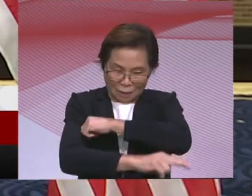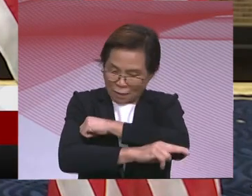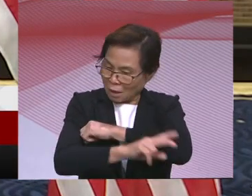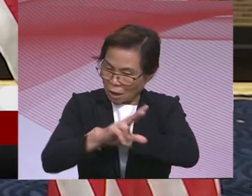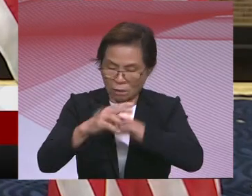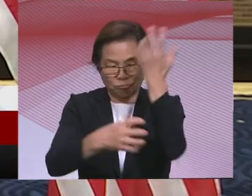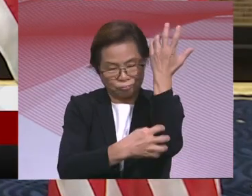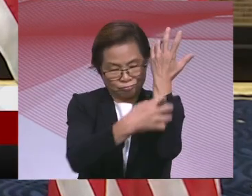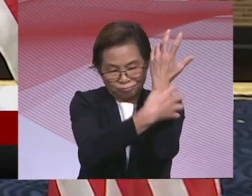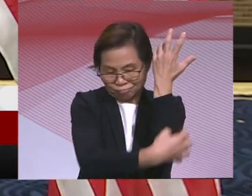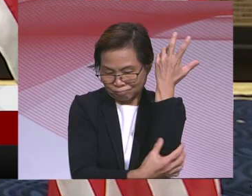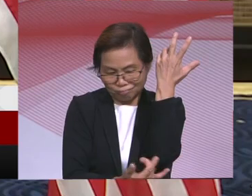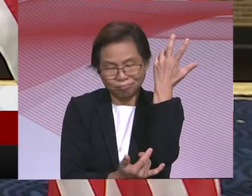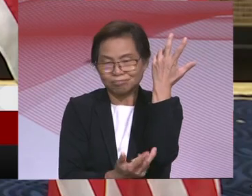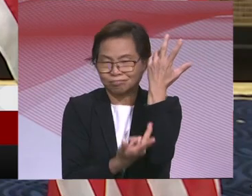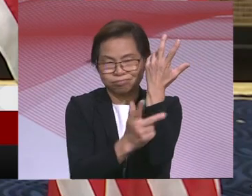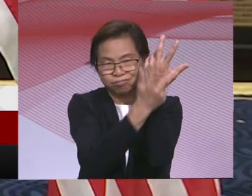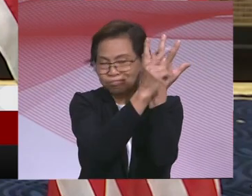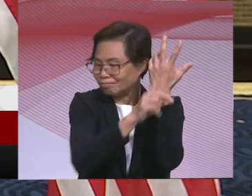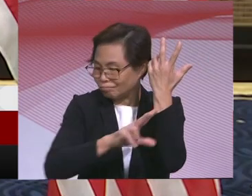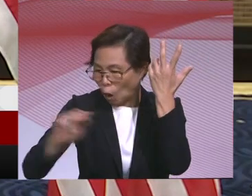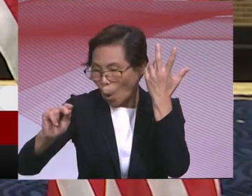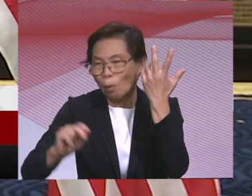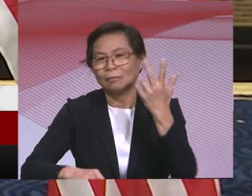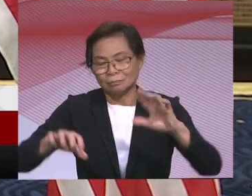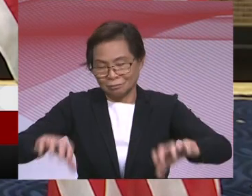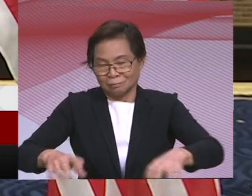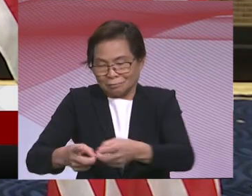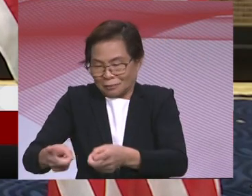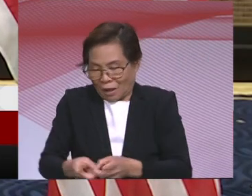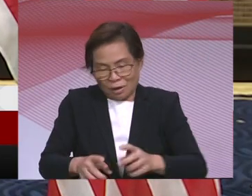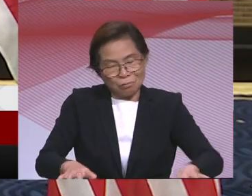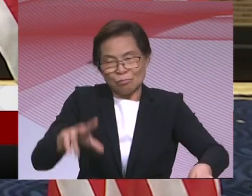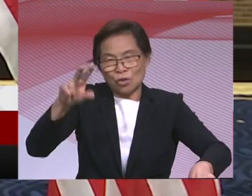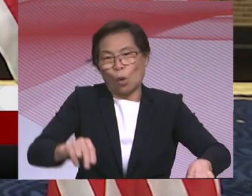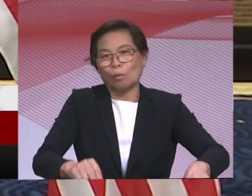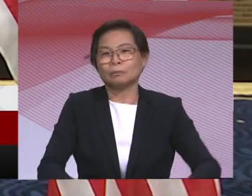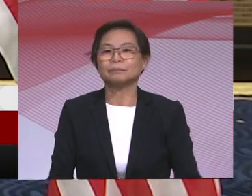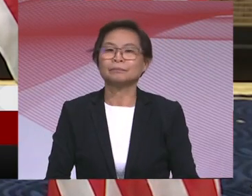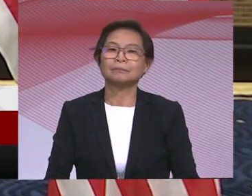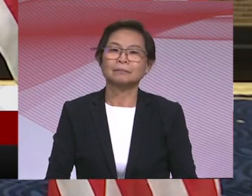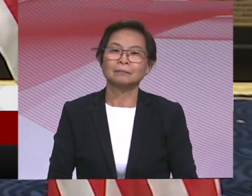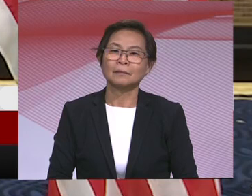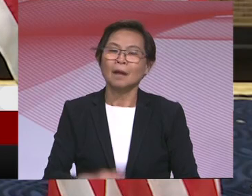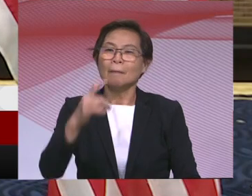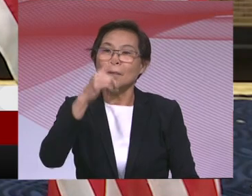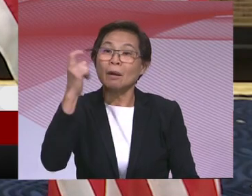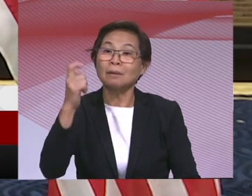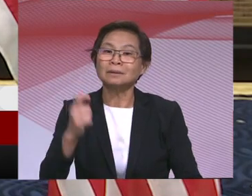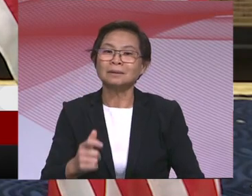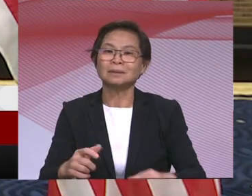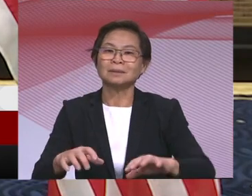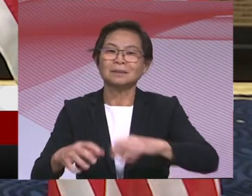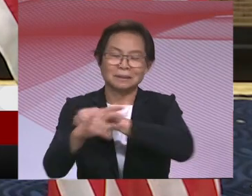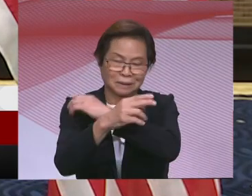pun tidak dibedakan jadi susunan rangkaian larangan pergerakkan Brantas negeri dan daerah ini